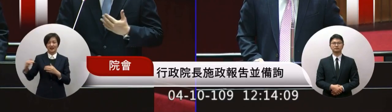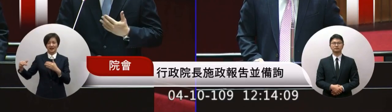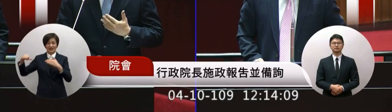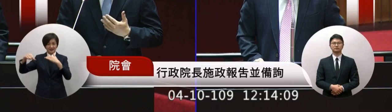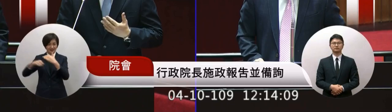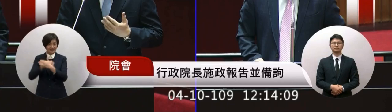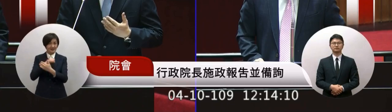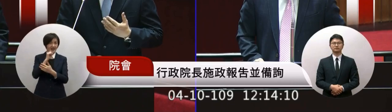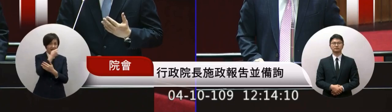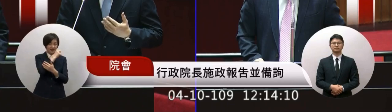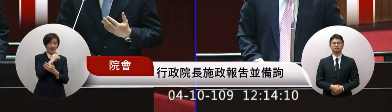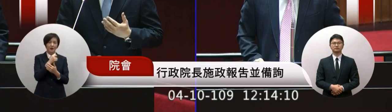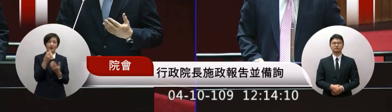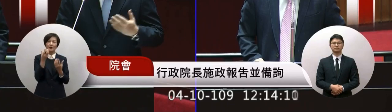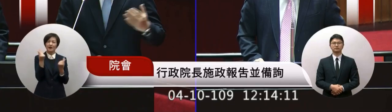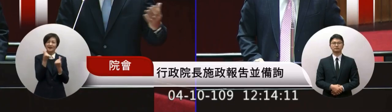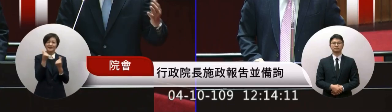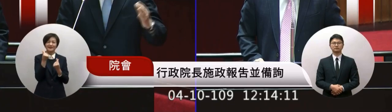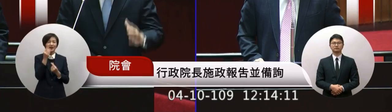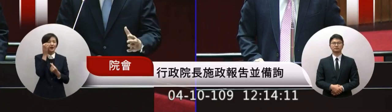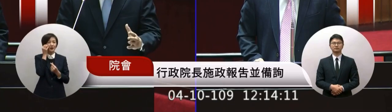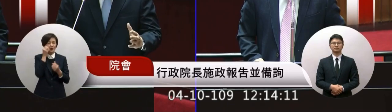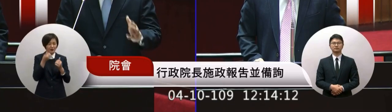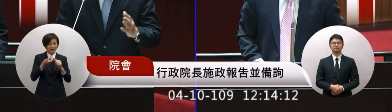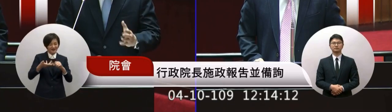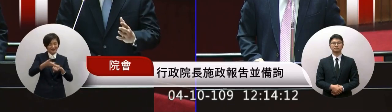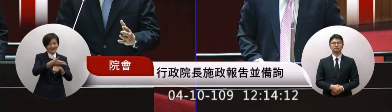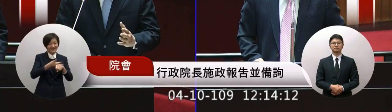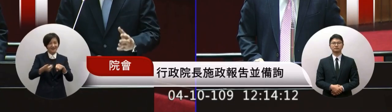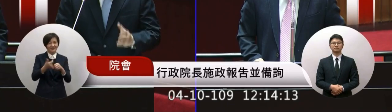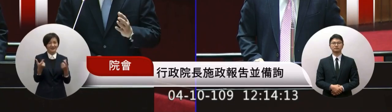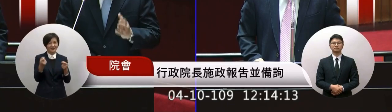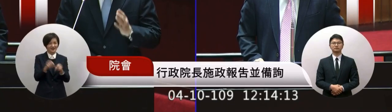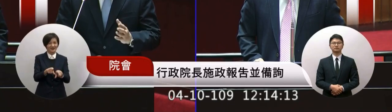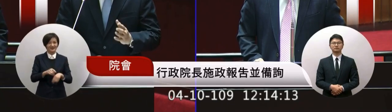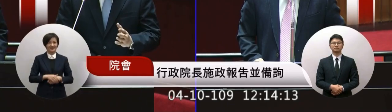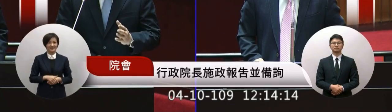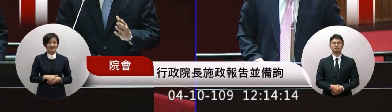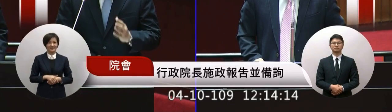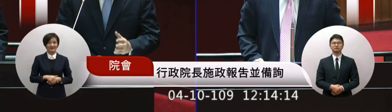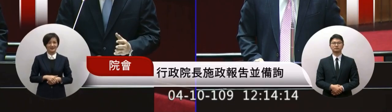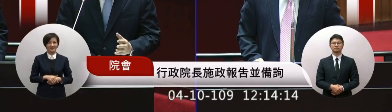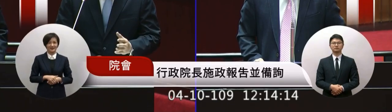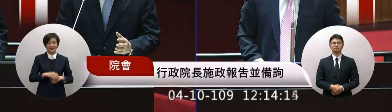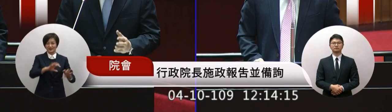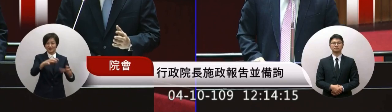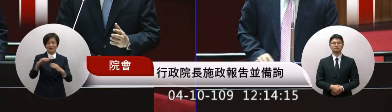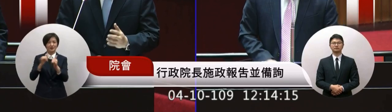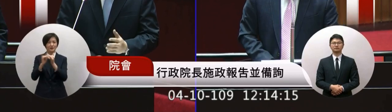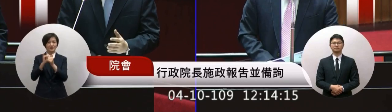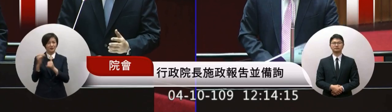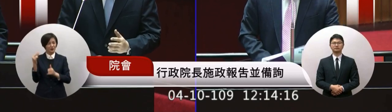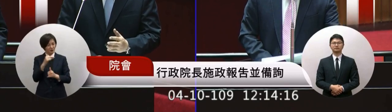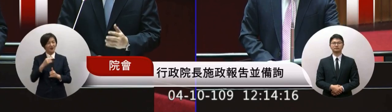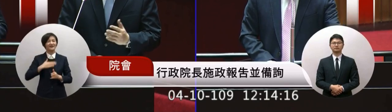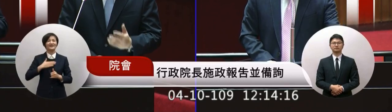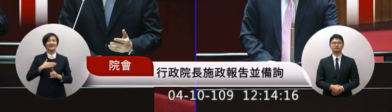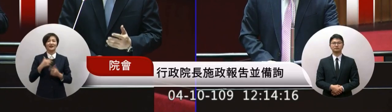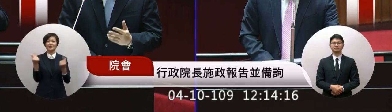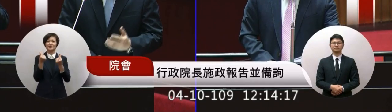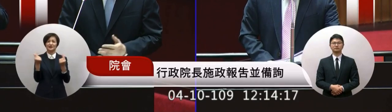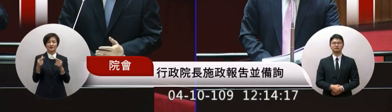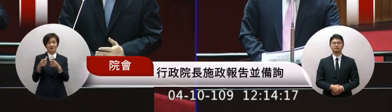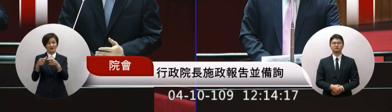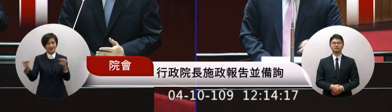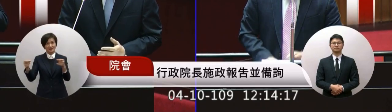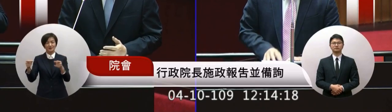是台湾人的交通运输而已，是全世界人来这边之后都知道，沿着铁路去旅行。好，这个也是日本还有很多